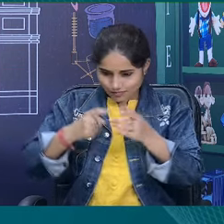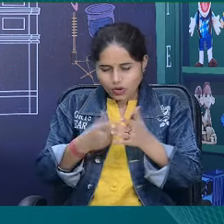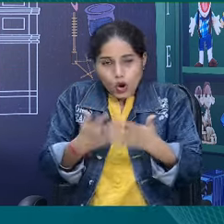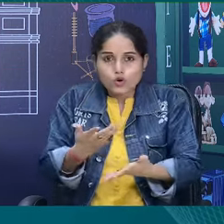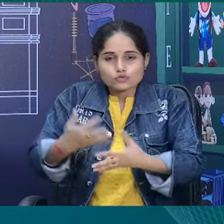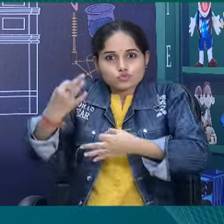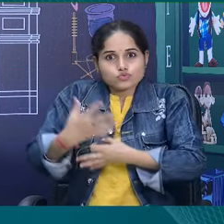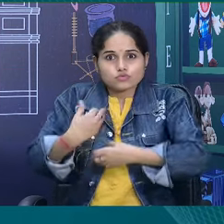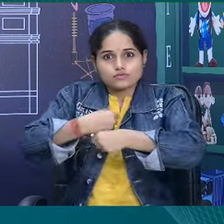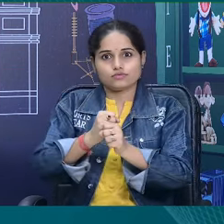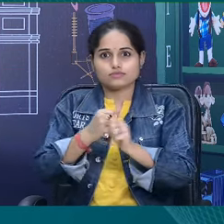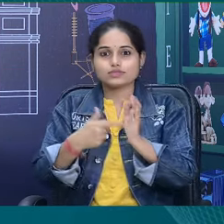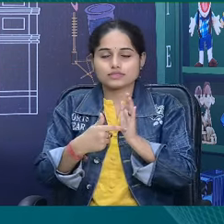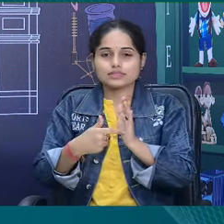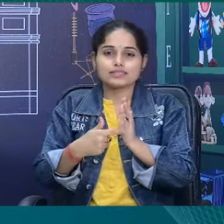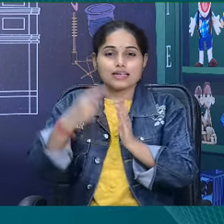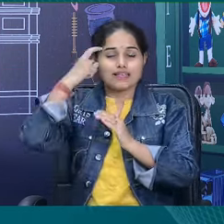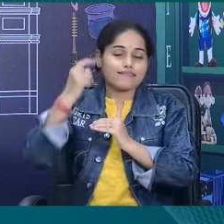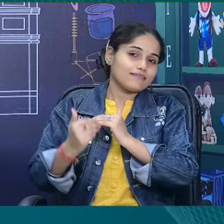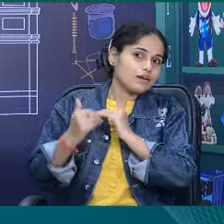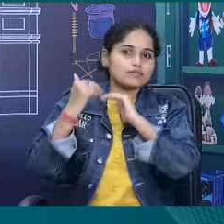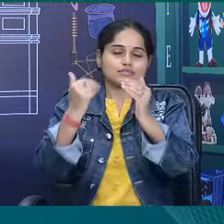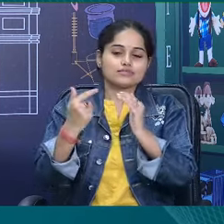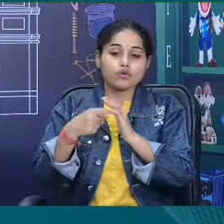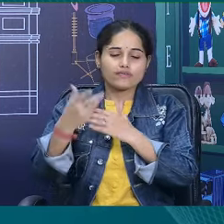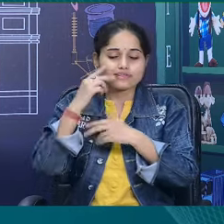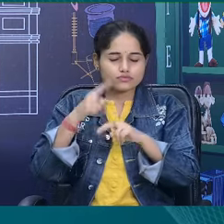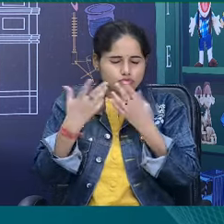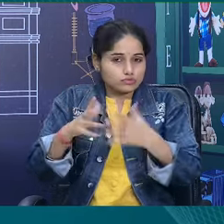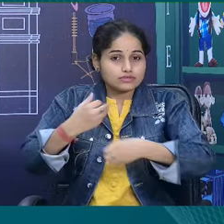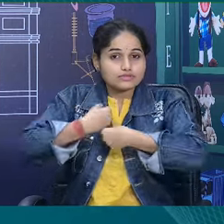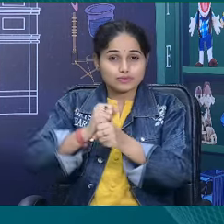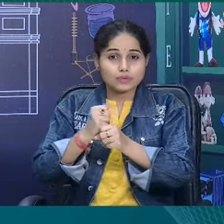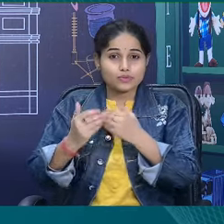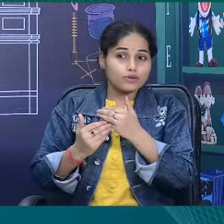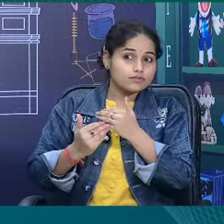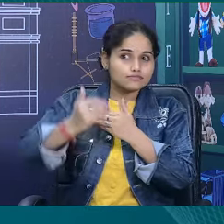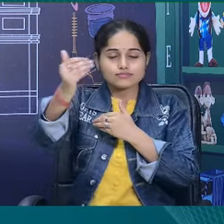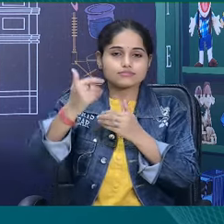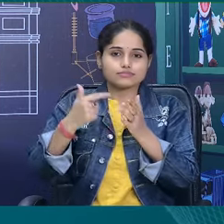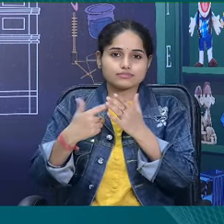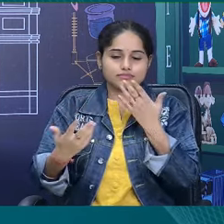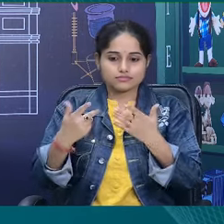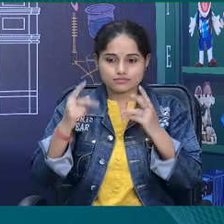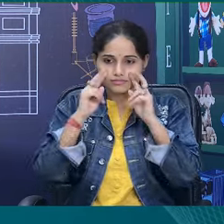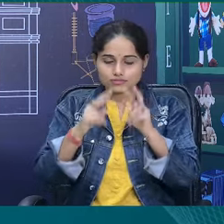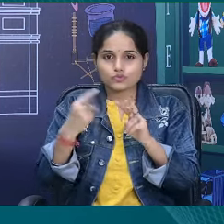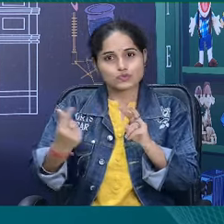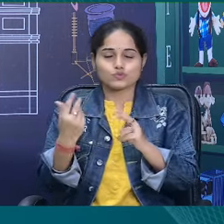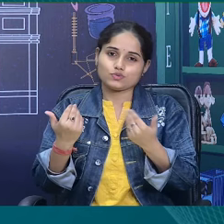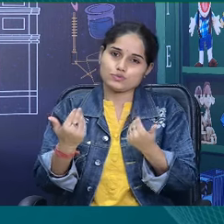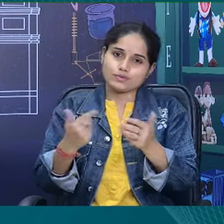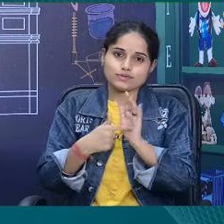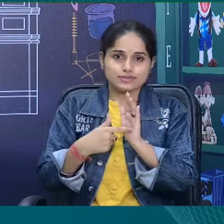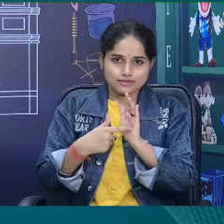जनरेशन का और भी ज्यादा एडवांस है और वो जो भी बनाएगा वो ऐसा बनाएगा जो कि आने वाले टाइम प कहीं ना कहीं आप उसको यूज कर सकते हैं